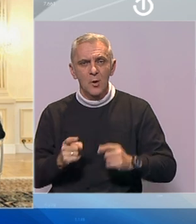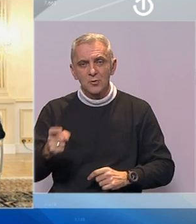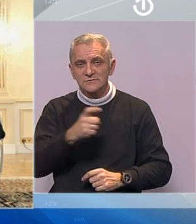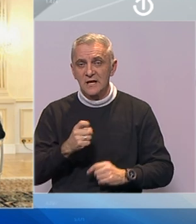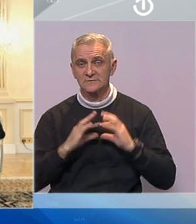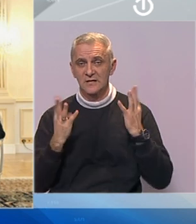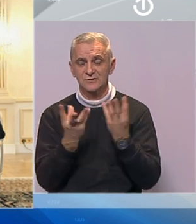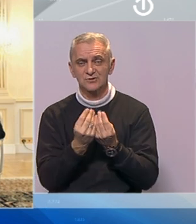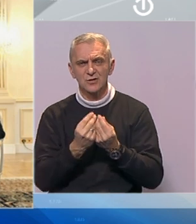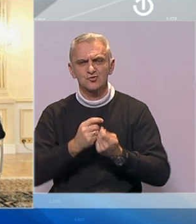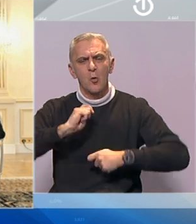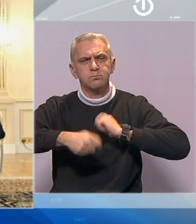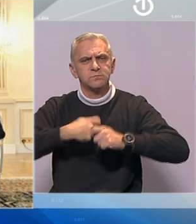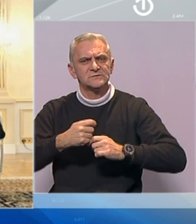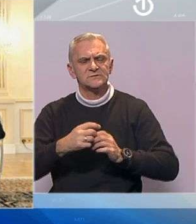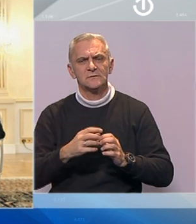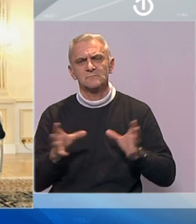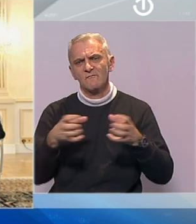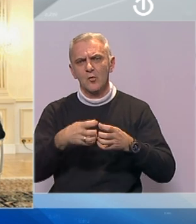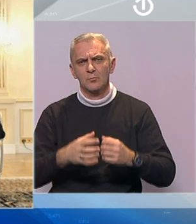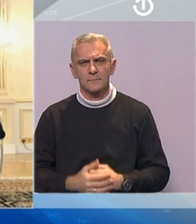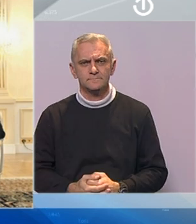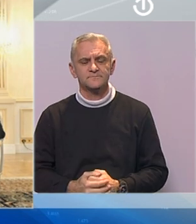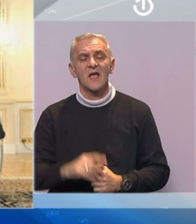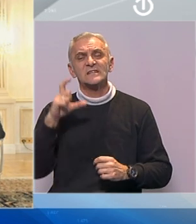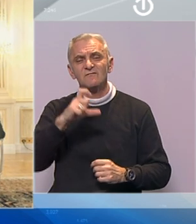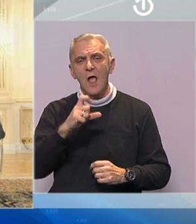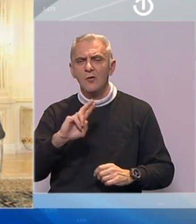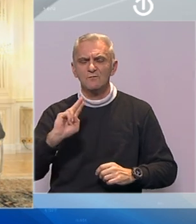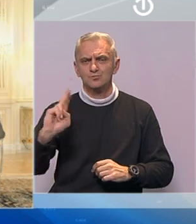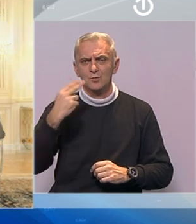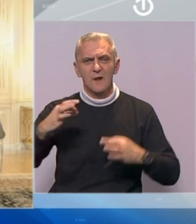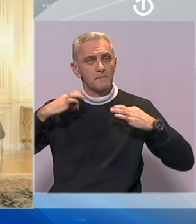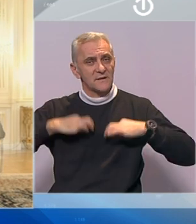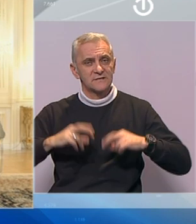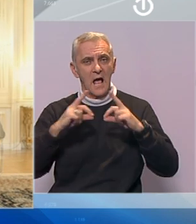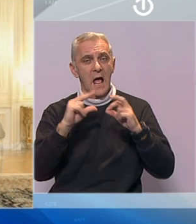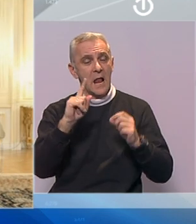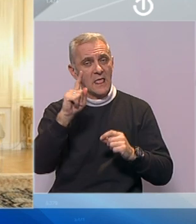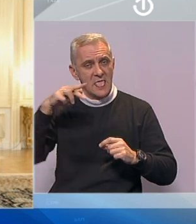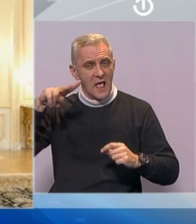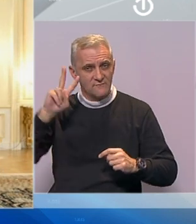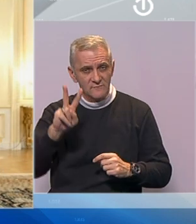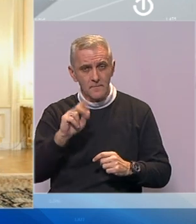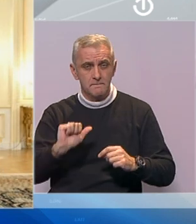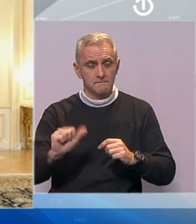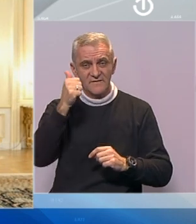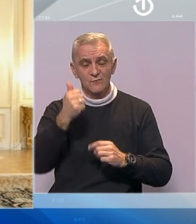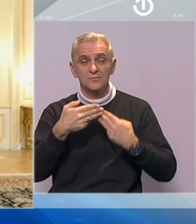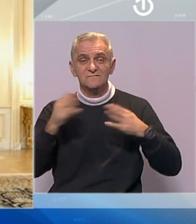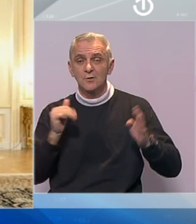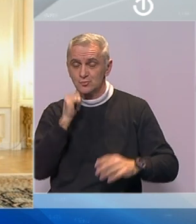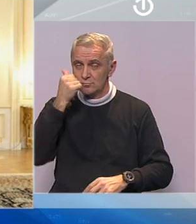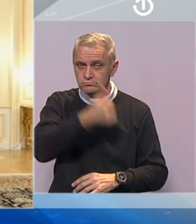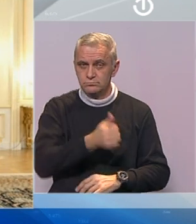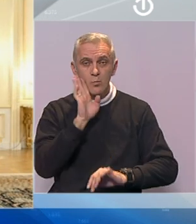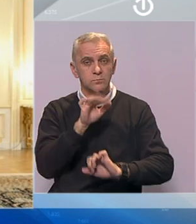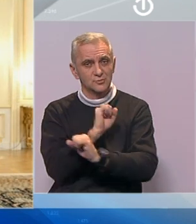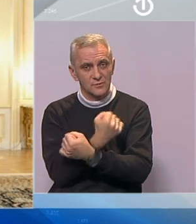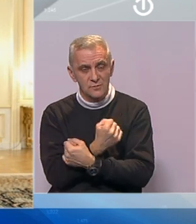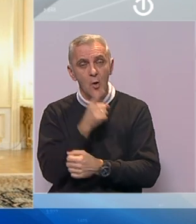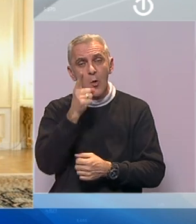za organizaciju zajedničkog biznis foruma. Cvijanović je pozvala predsjednika Alijeva u prvu zvaničnu posjetu Bosni i